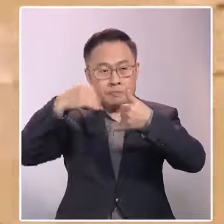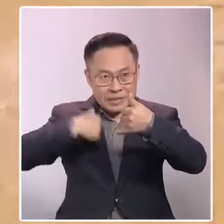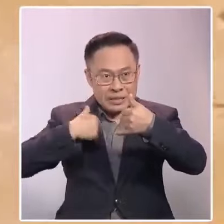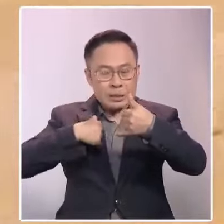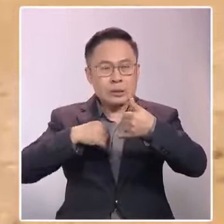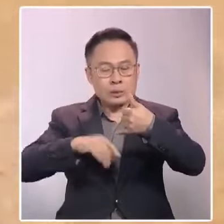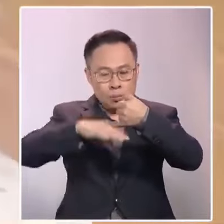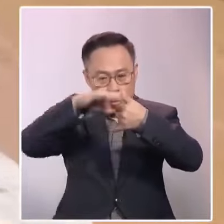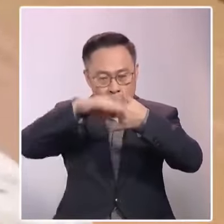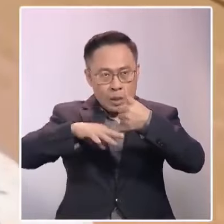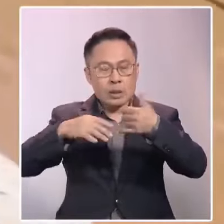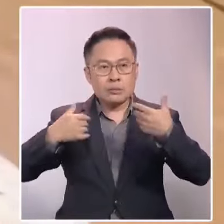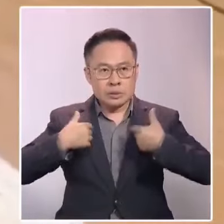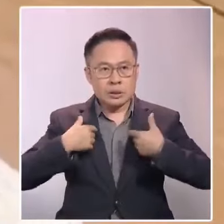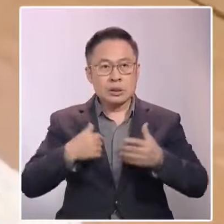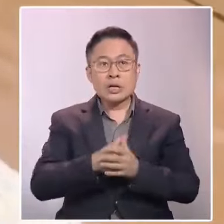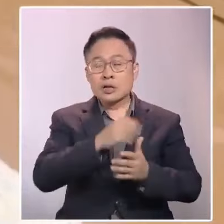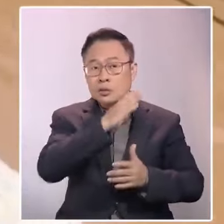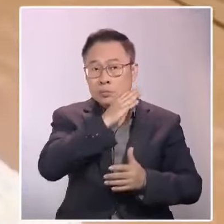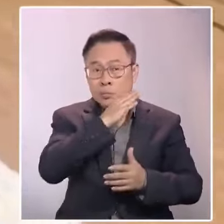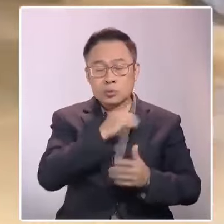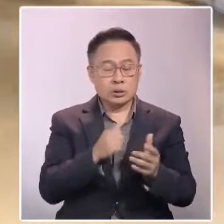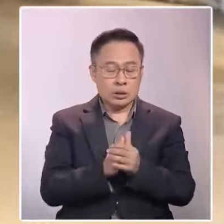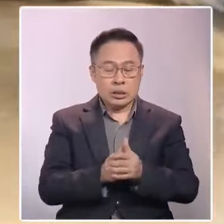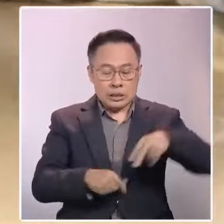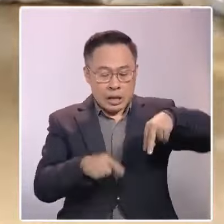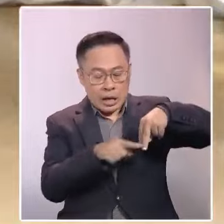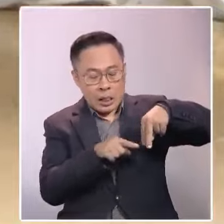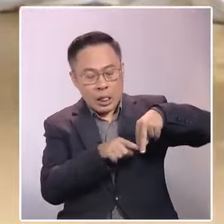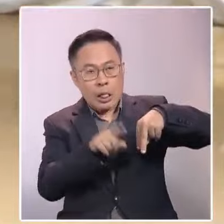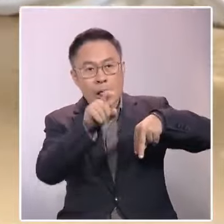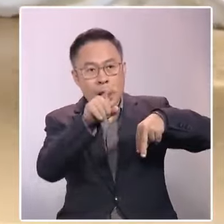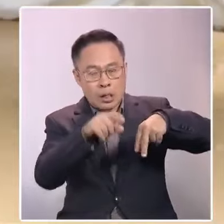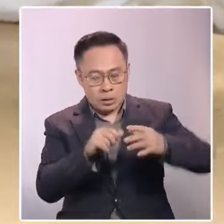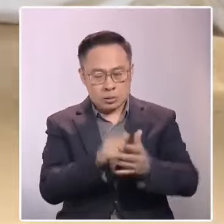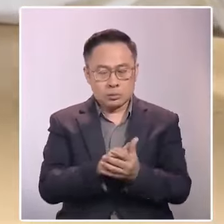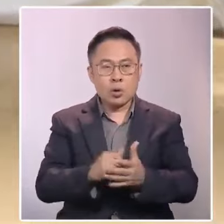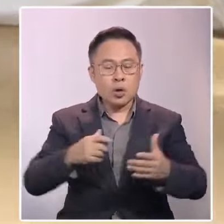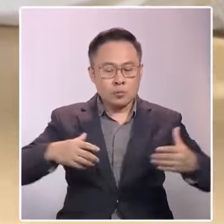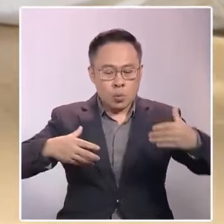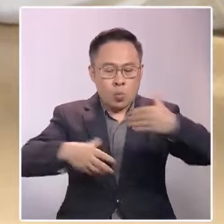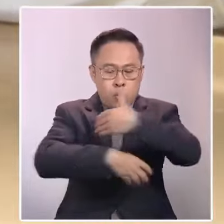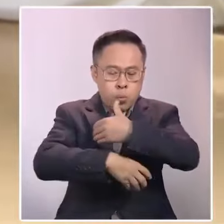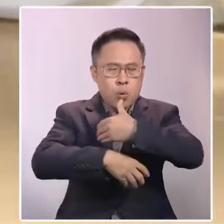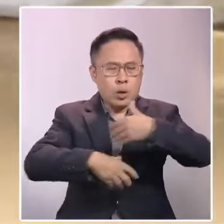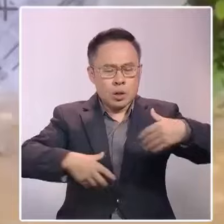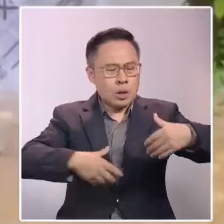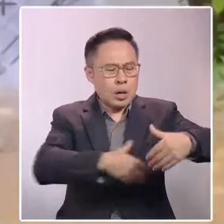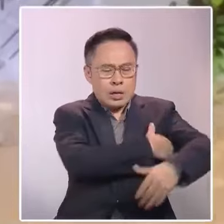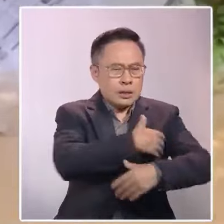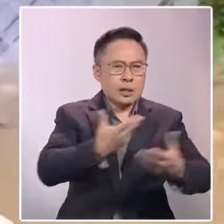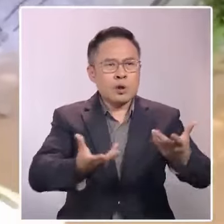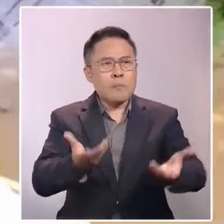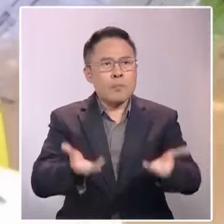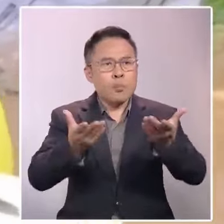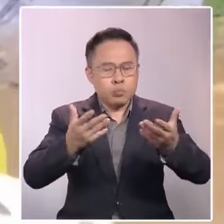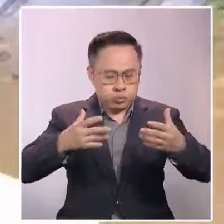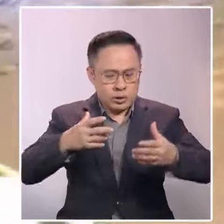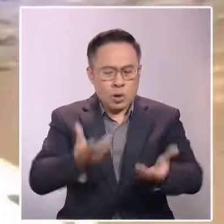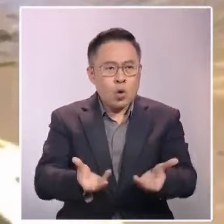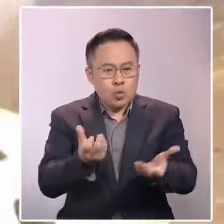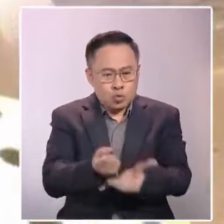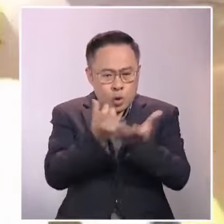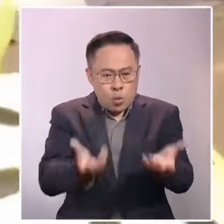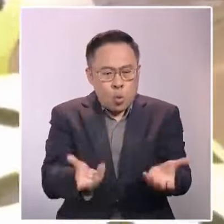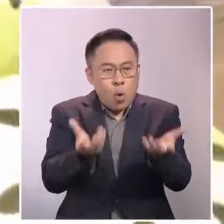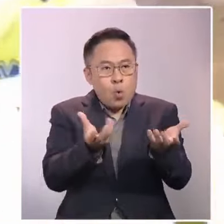จะต้องหาของเกาะยึดเอาไว้ไม่เช่นนั้นเนี่ยอาจจะพัดไหลไปกับน้ำได้ส่วนไฟฟ้าก็ต้องถูกตัดขาดต้องอยู่